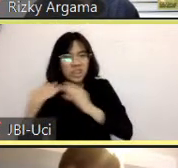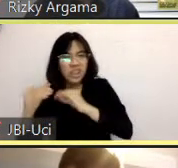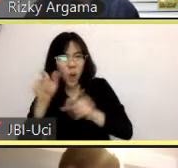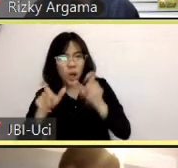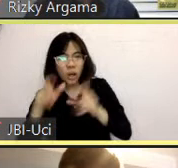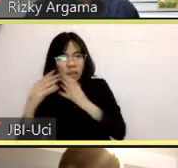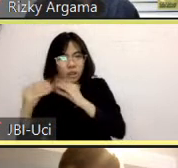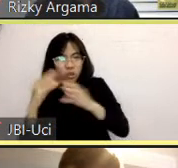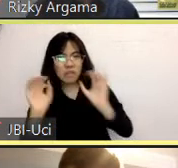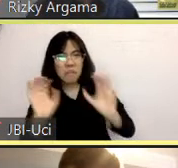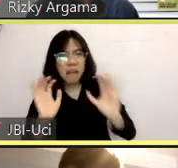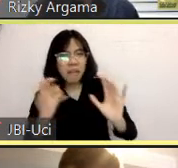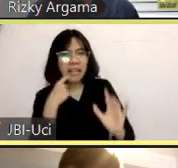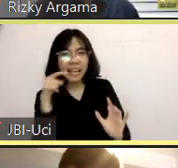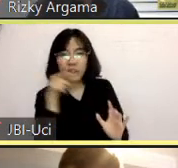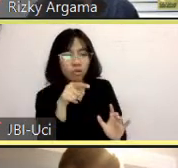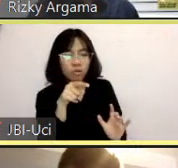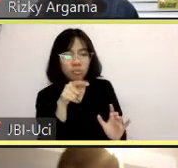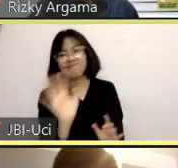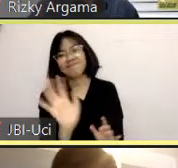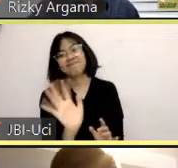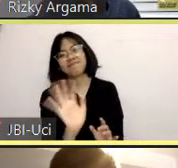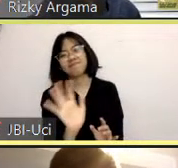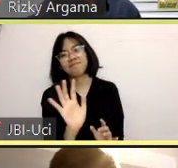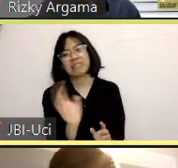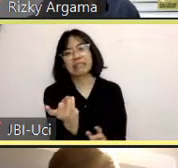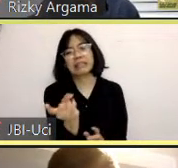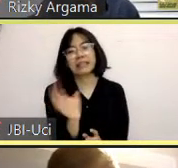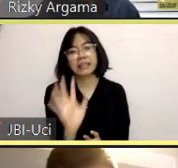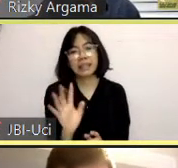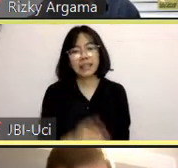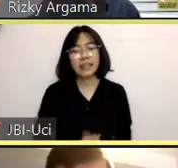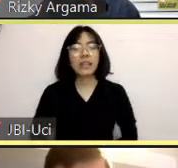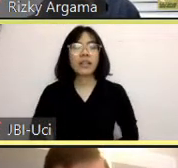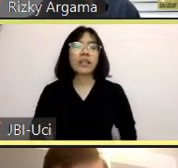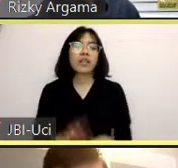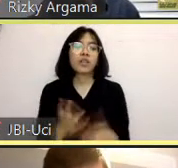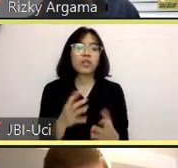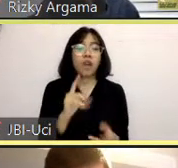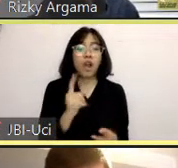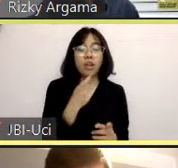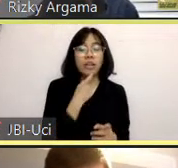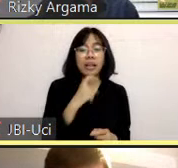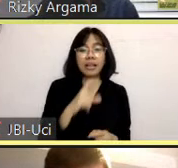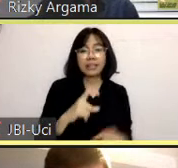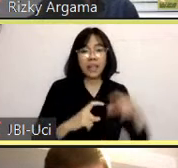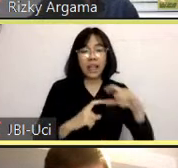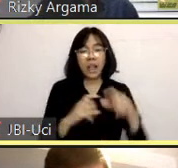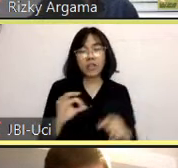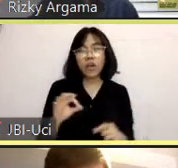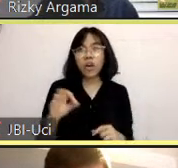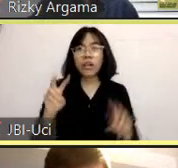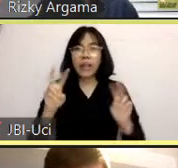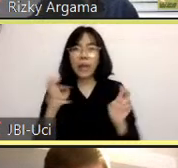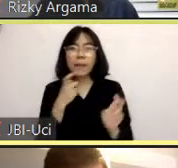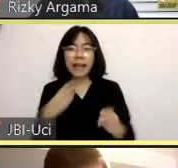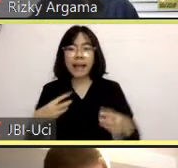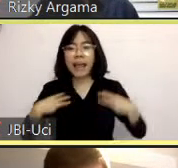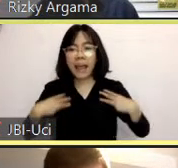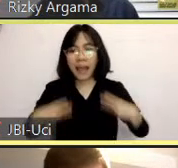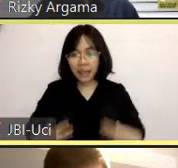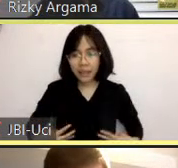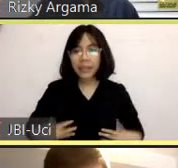diskusi-diskusinya soal itu. Jadi kita bicara tentang CSO, bicara ethics, bicara macam-macam. Nah, jadi ini masih harus